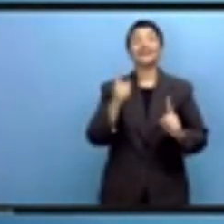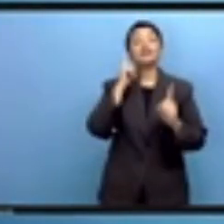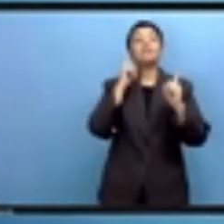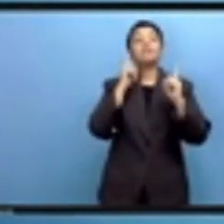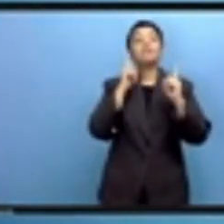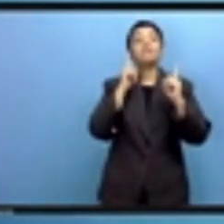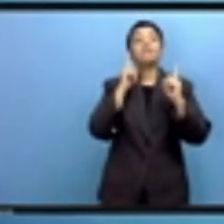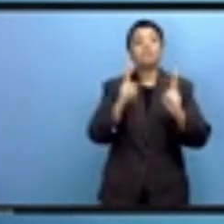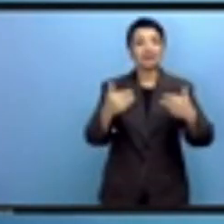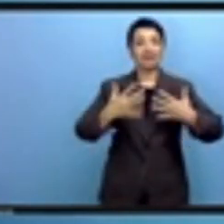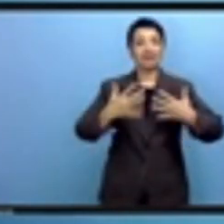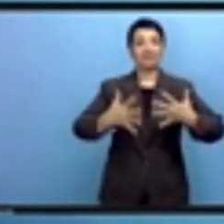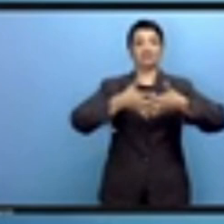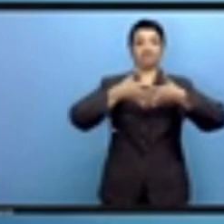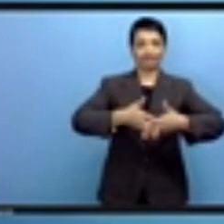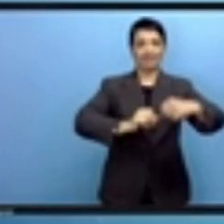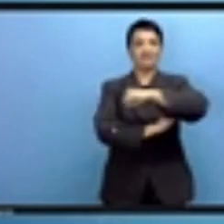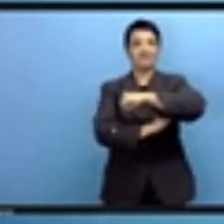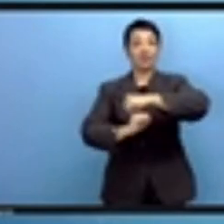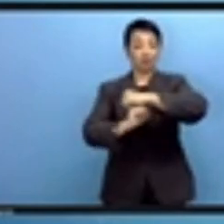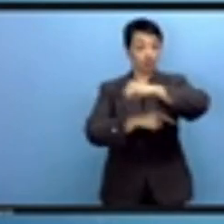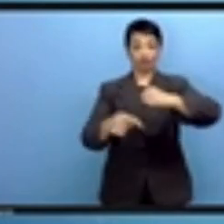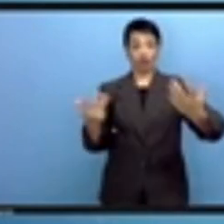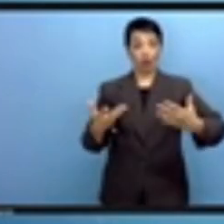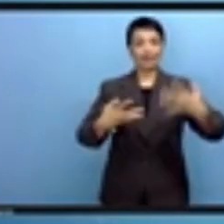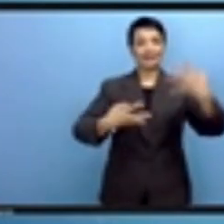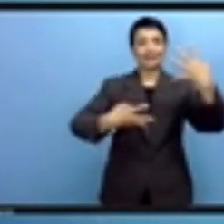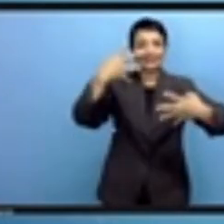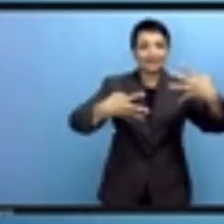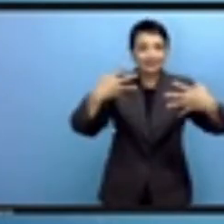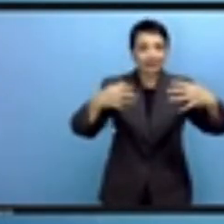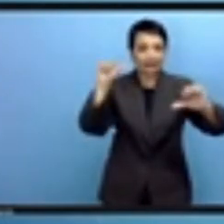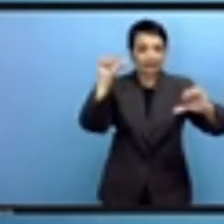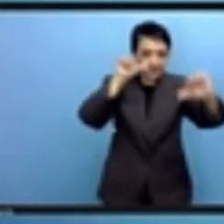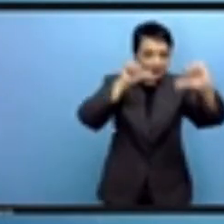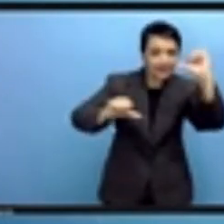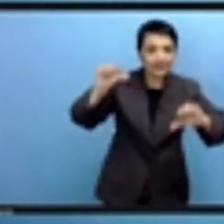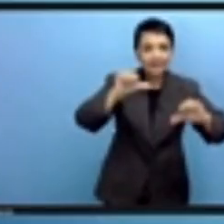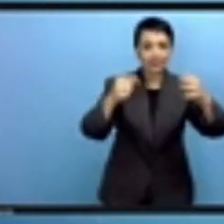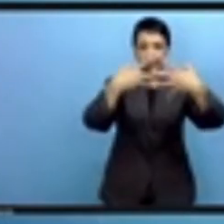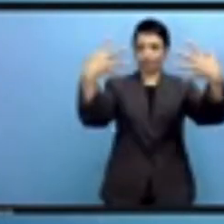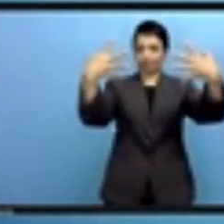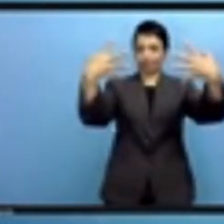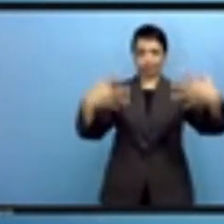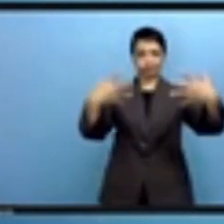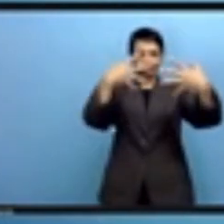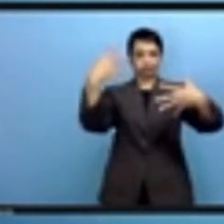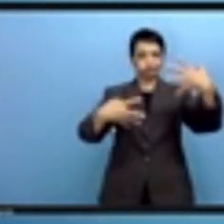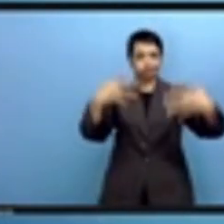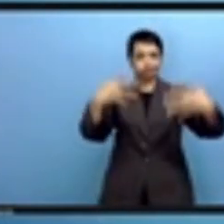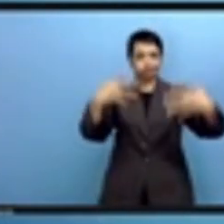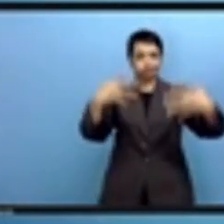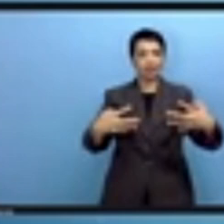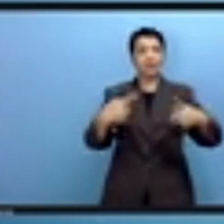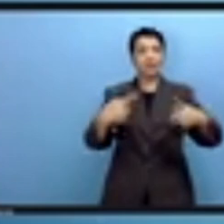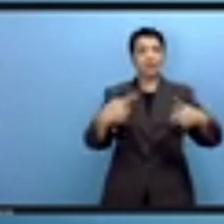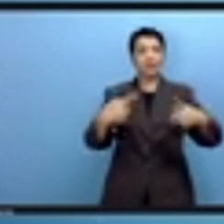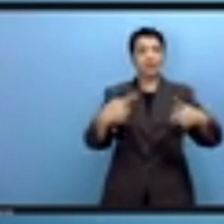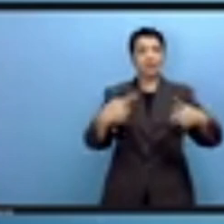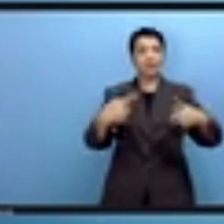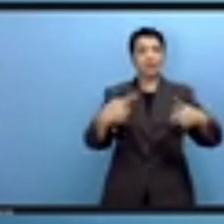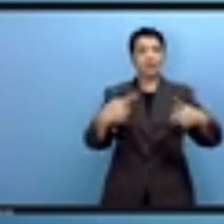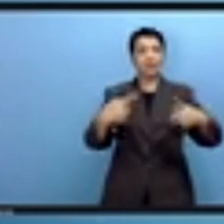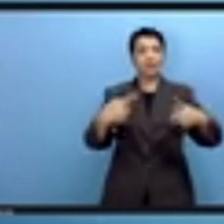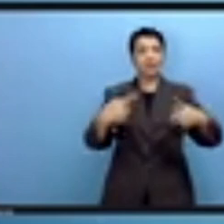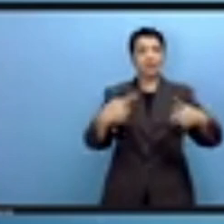个人工智能，因为这是一个大词儿。但是我认为如果我们没有这些数